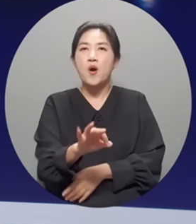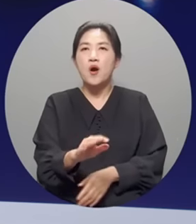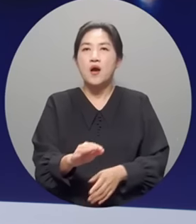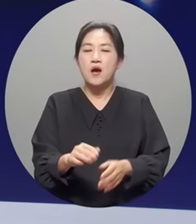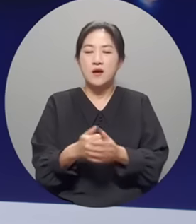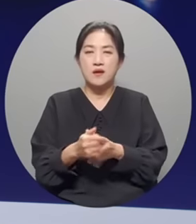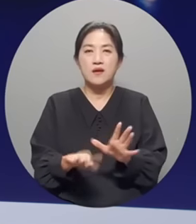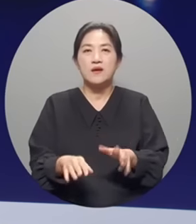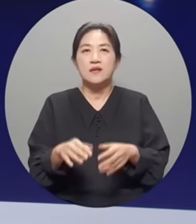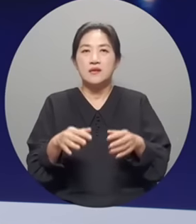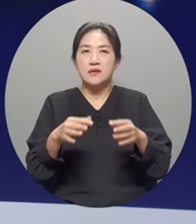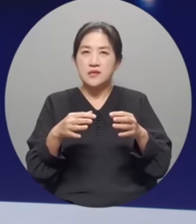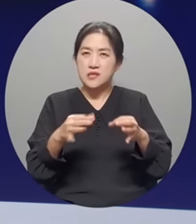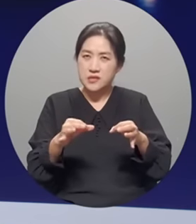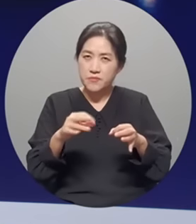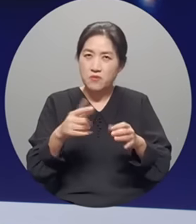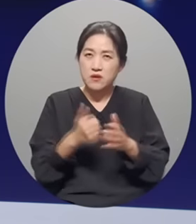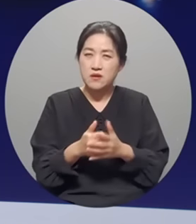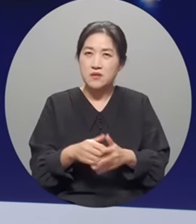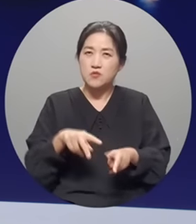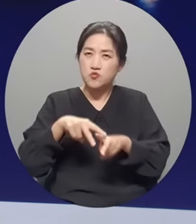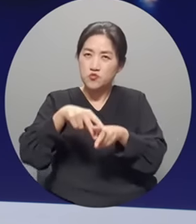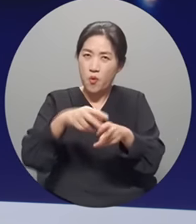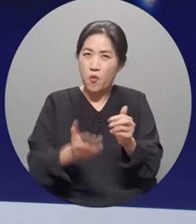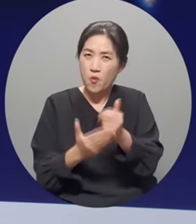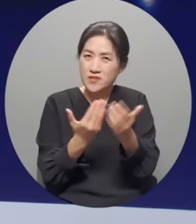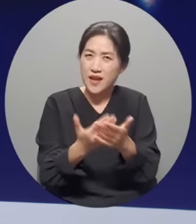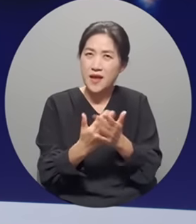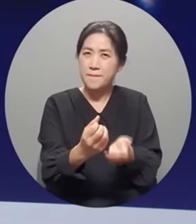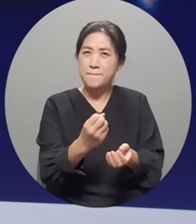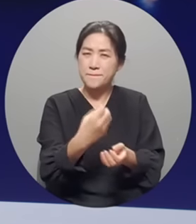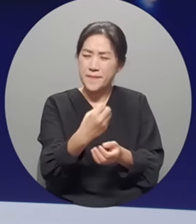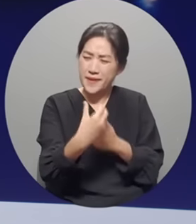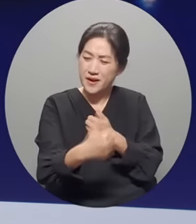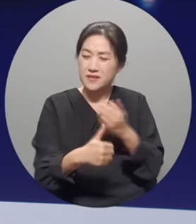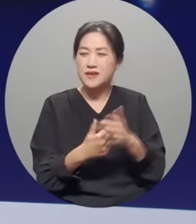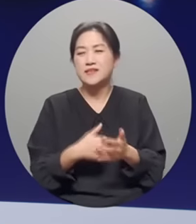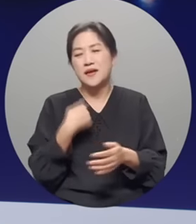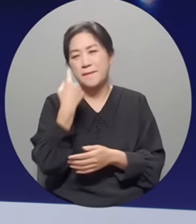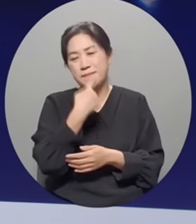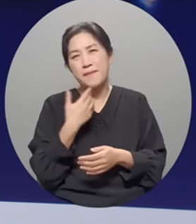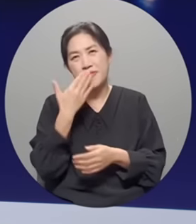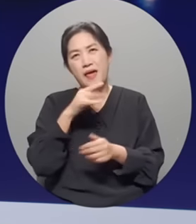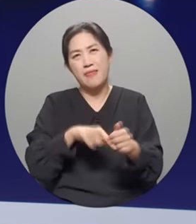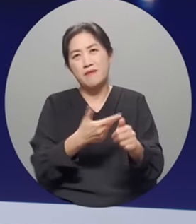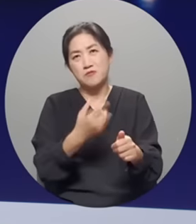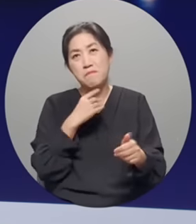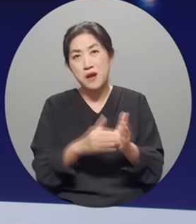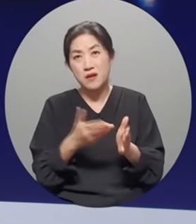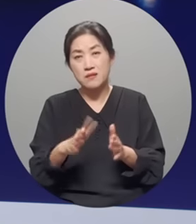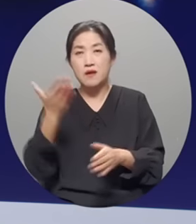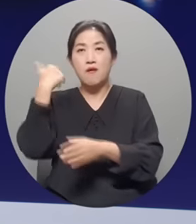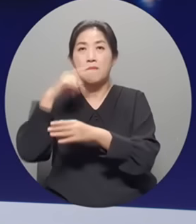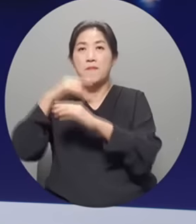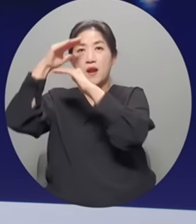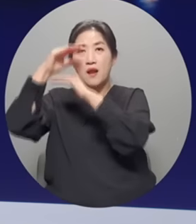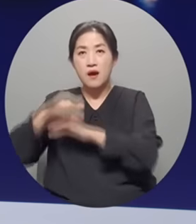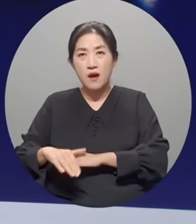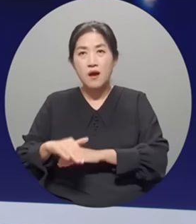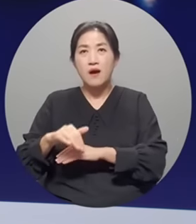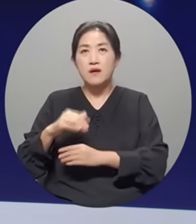자꾸 얘기하니까 좋게 좋게 얘기해줬다, 이른바 립서비스를 해줬다는 건데 구체적인 과거 육성에 비해서